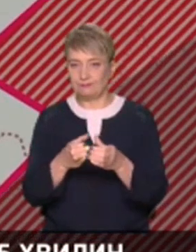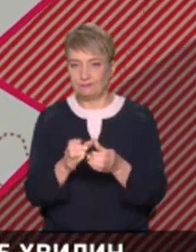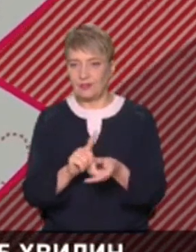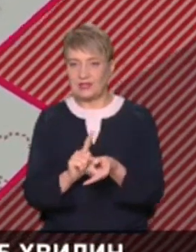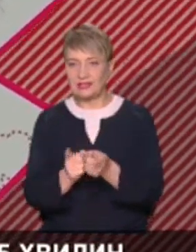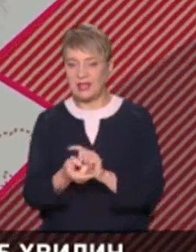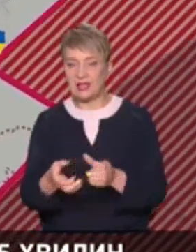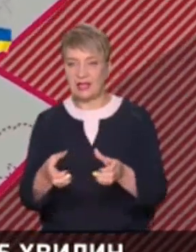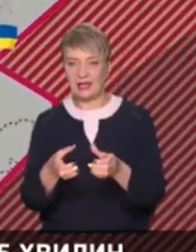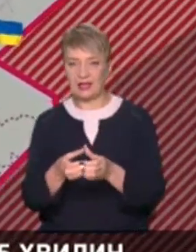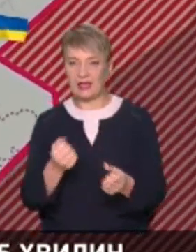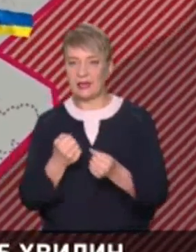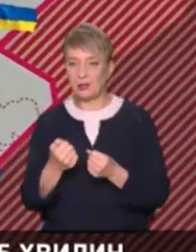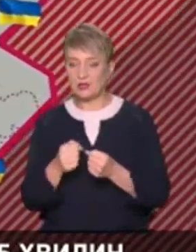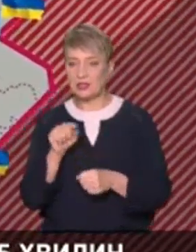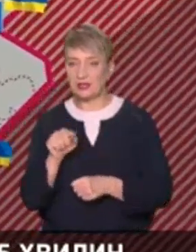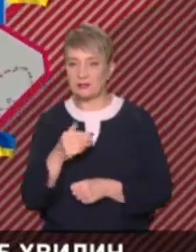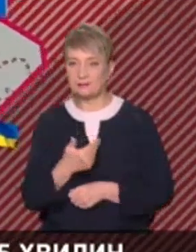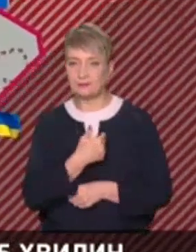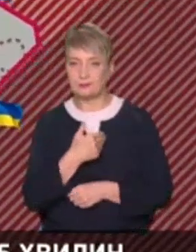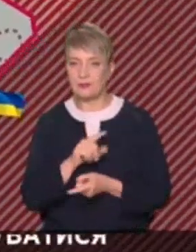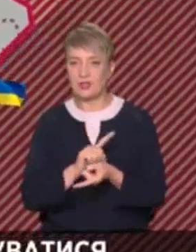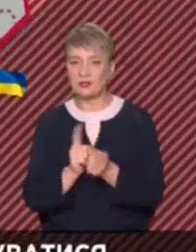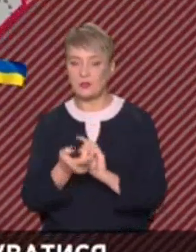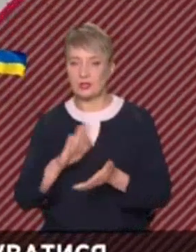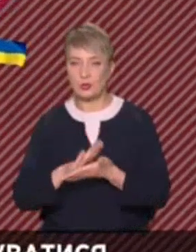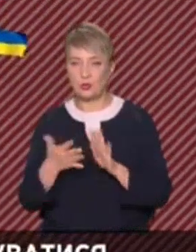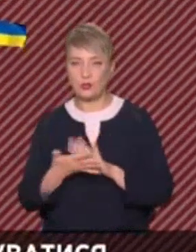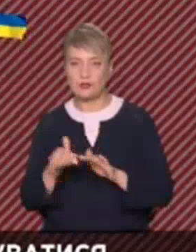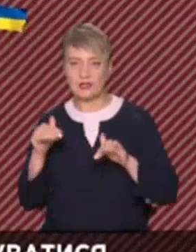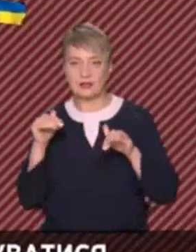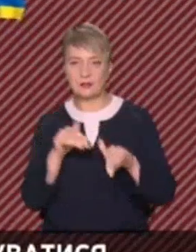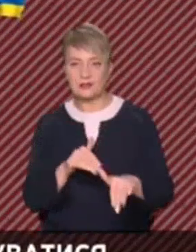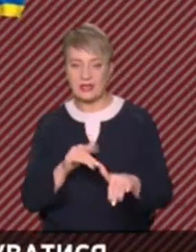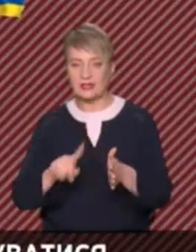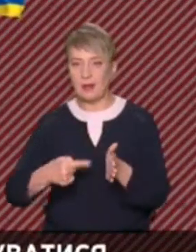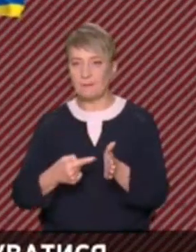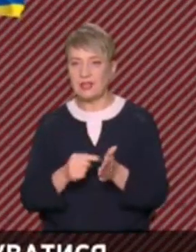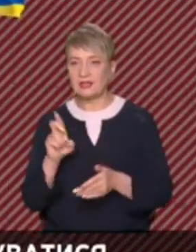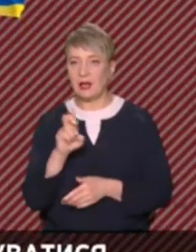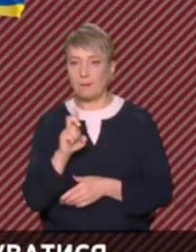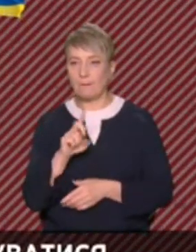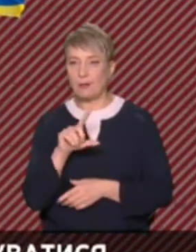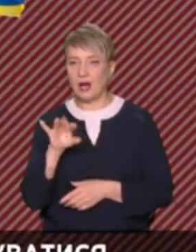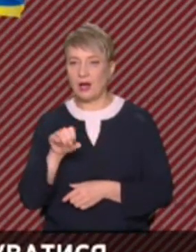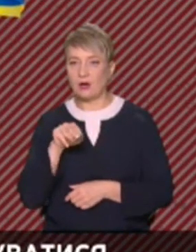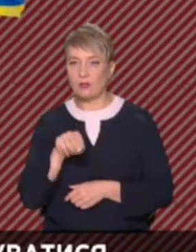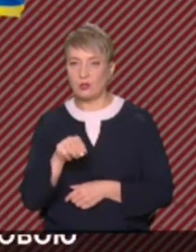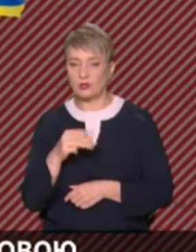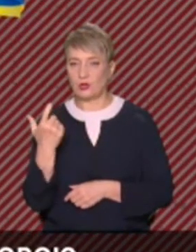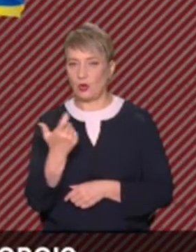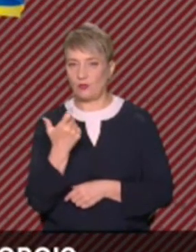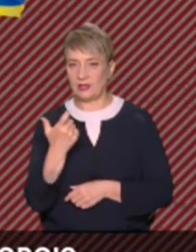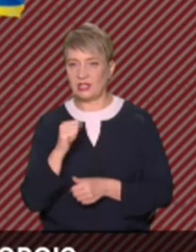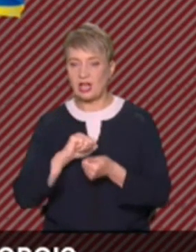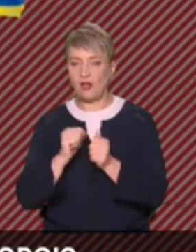населеного пункту. Вони передусім прагнуть створити умови для наступу на місто Бахмут та оволодіти Вуглегірською ТЕС.